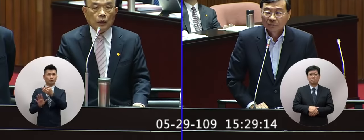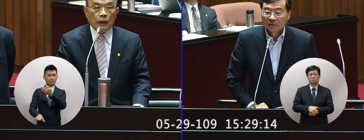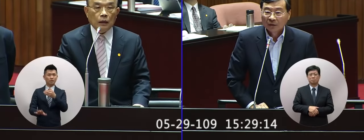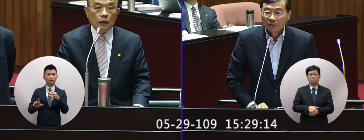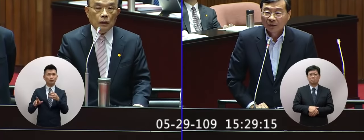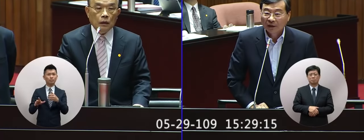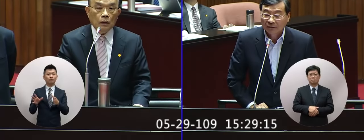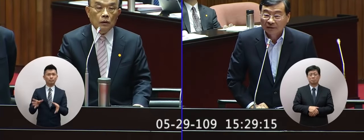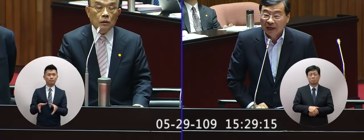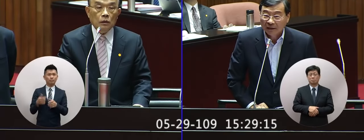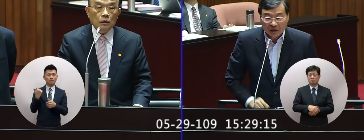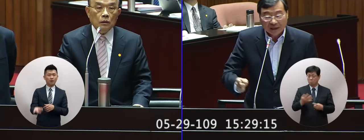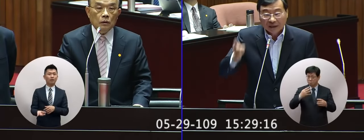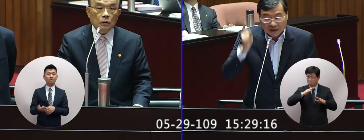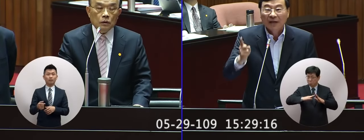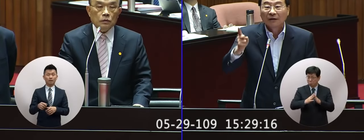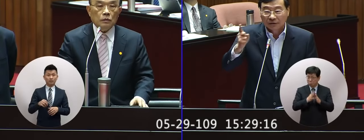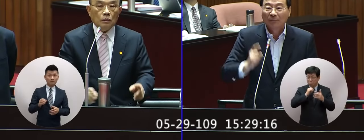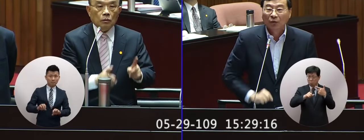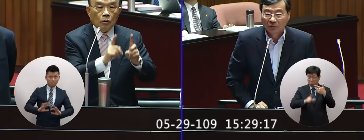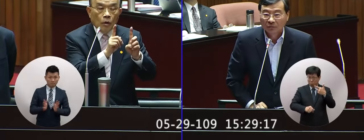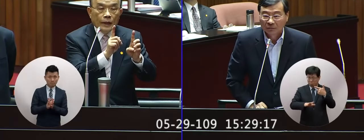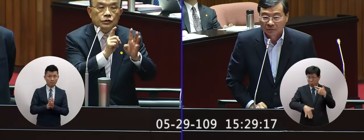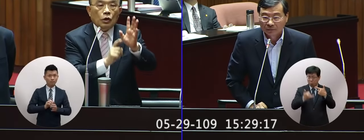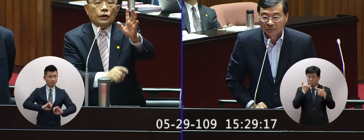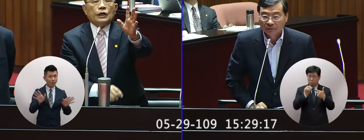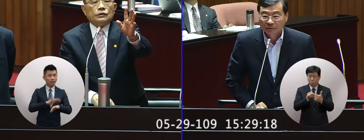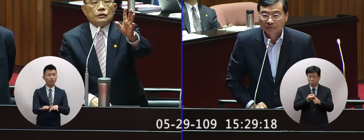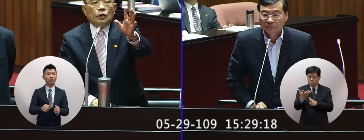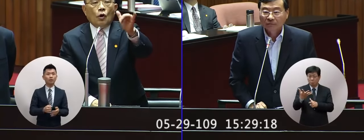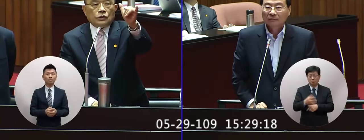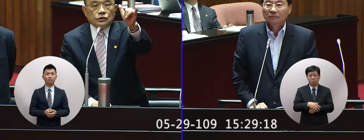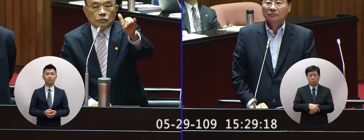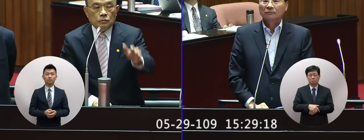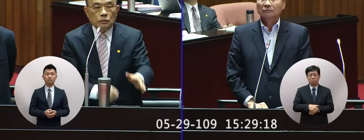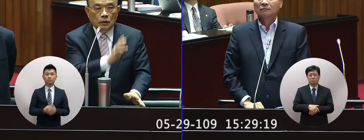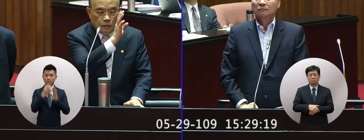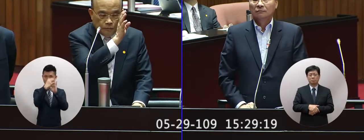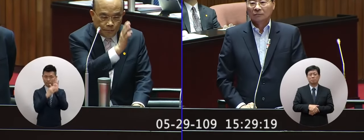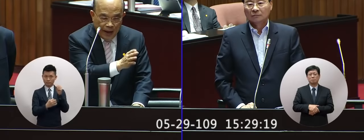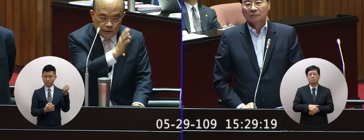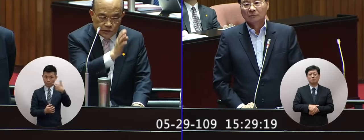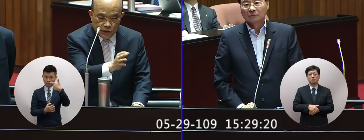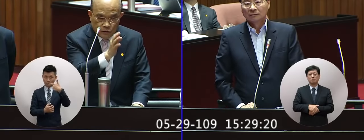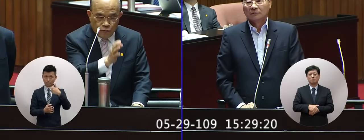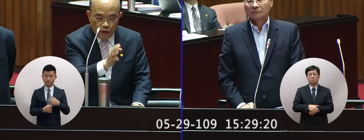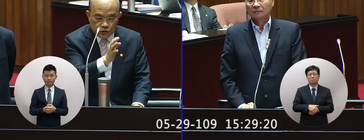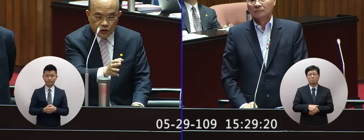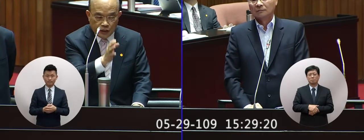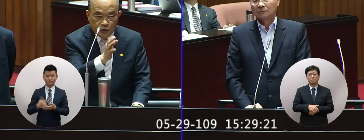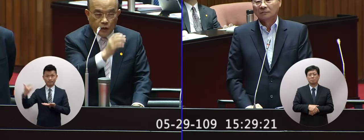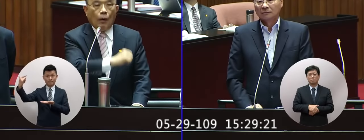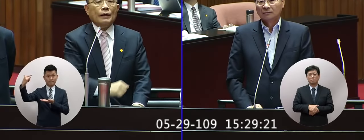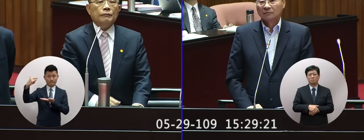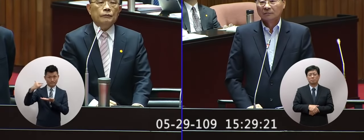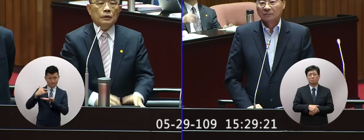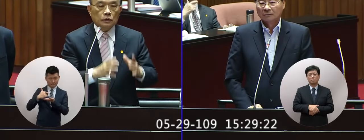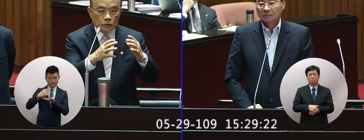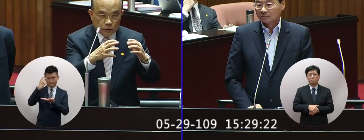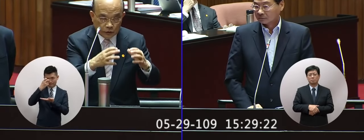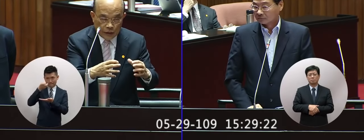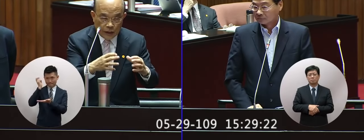时宣布啦。 随时，那6月底一定有宣布。 我们就一个6个字：边境风险严